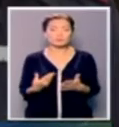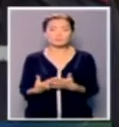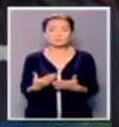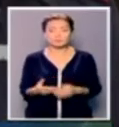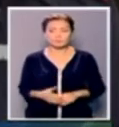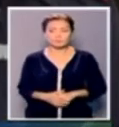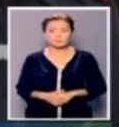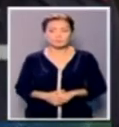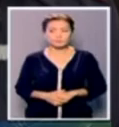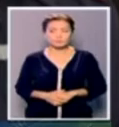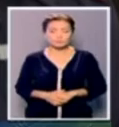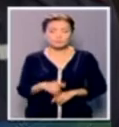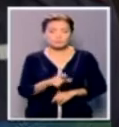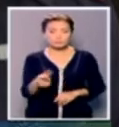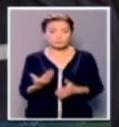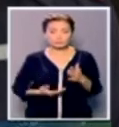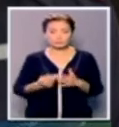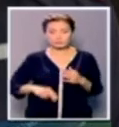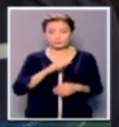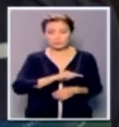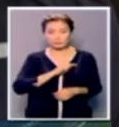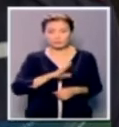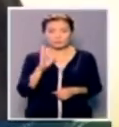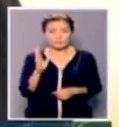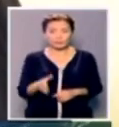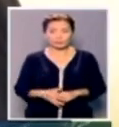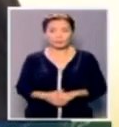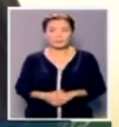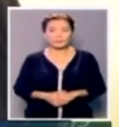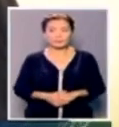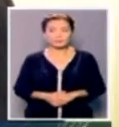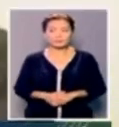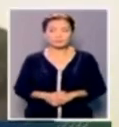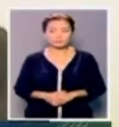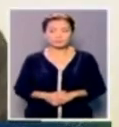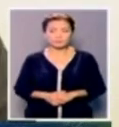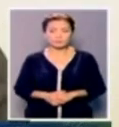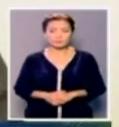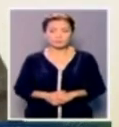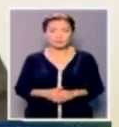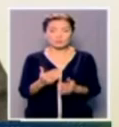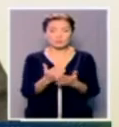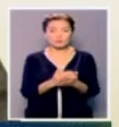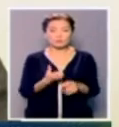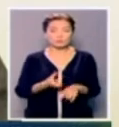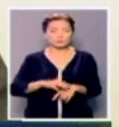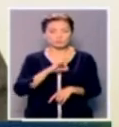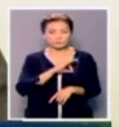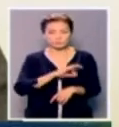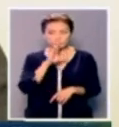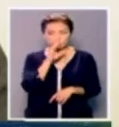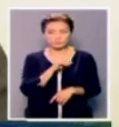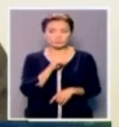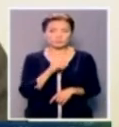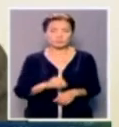Жоспар қазақта тұрғындарға түсіндірме жұмыстары жүргізіп отыр. Бұл ғана шаңғыртуды бағдарламасы өте мүмкіндік. Алайда